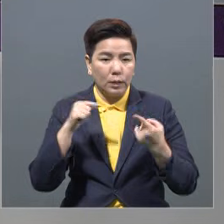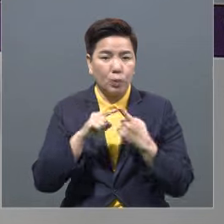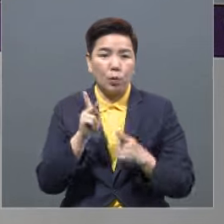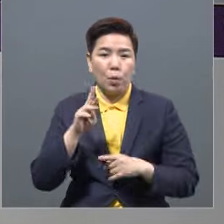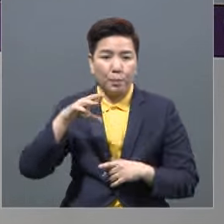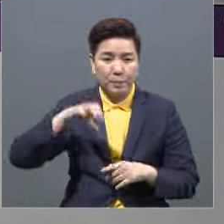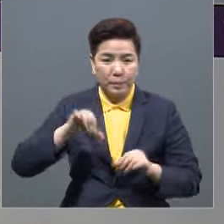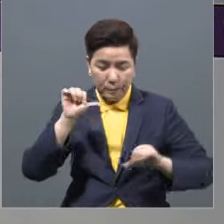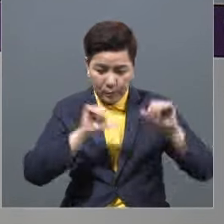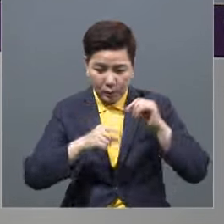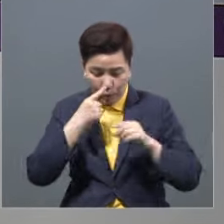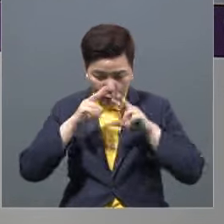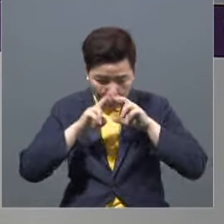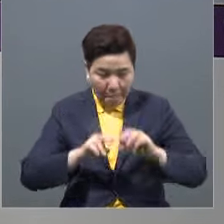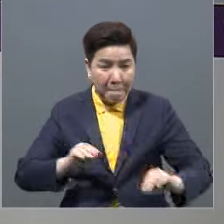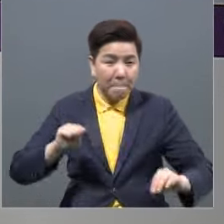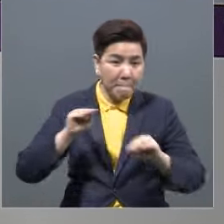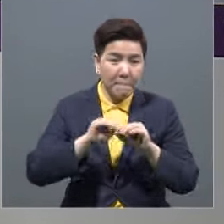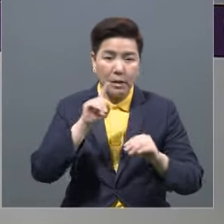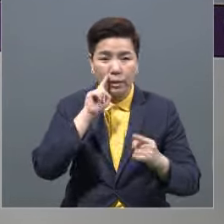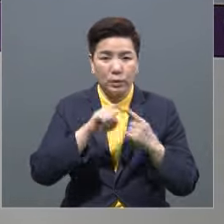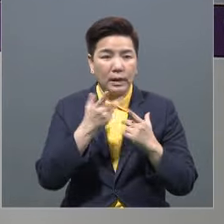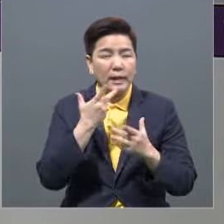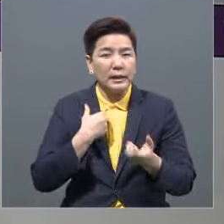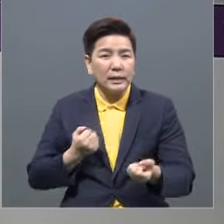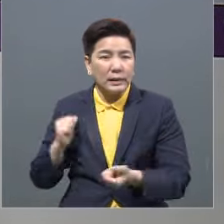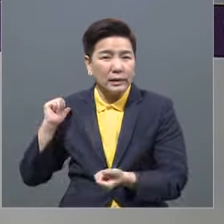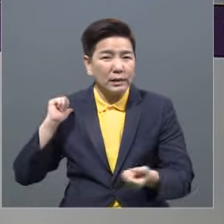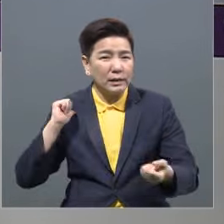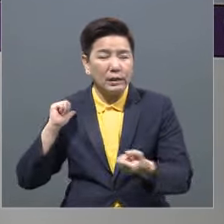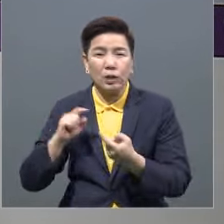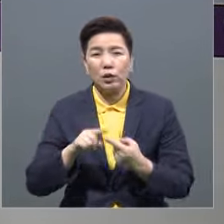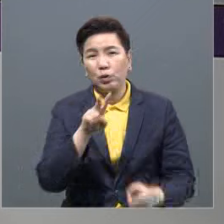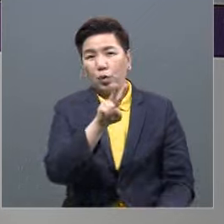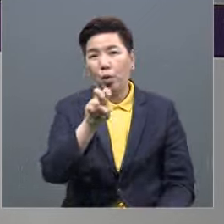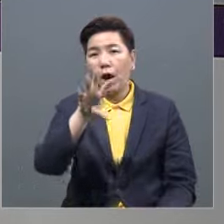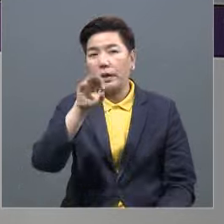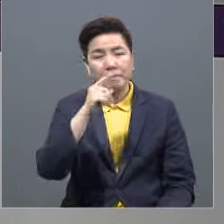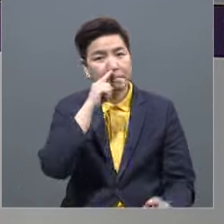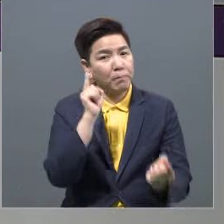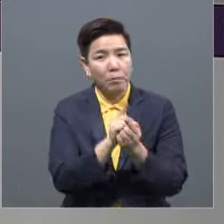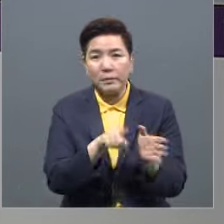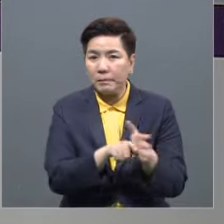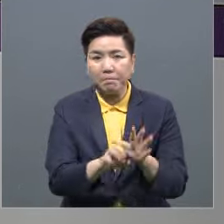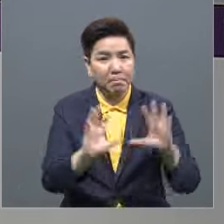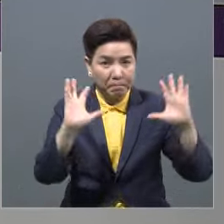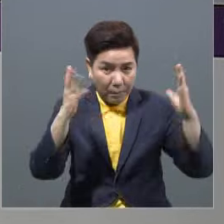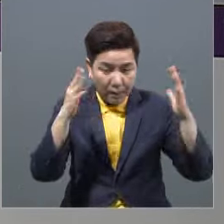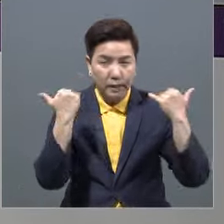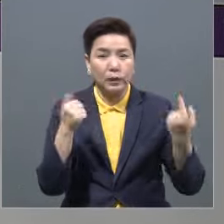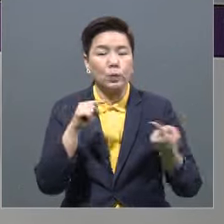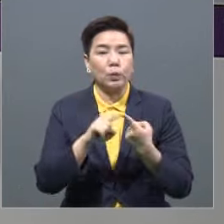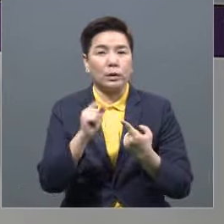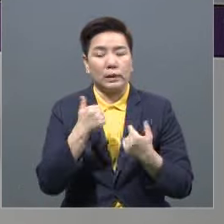วิทยาศาสตร์การแพทย์ตรวจให้เพิ่มนะครับก็คือสารกำจัดศัตรูพืช250ชนิดก็ไม่เจอเหมือนกันนอก